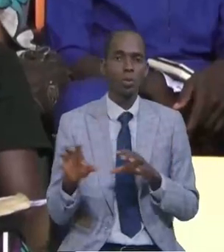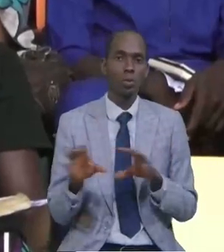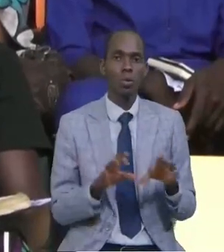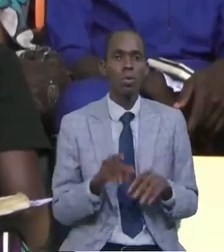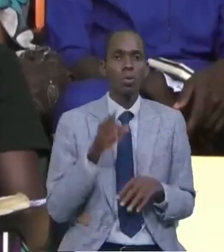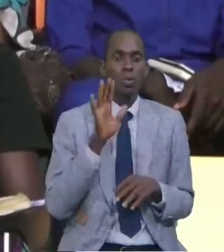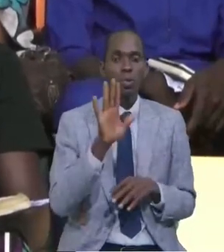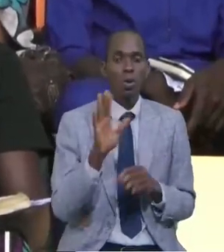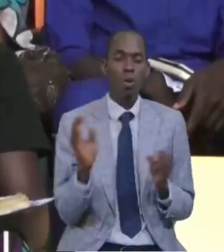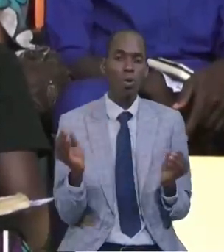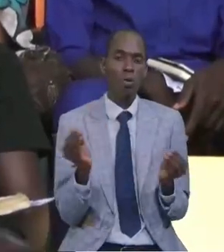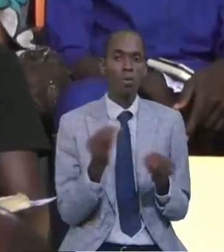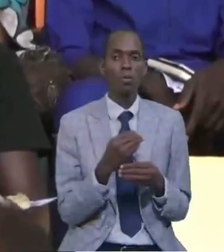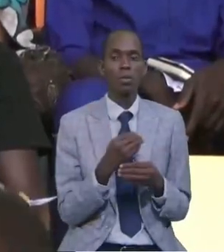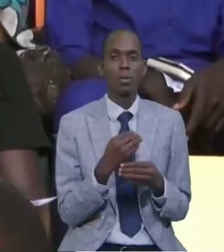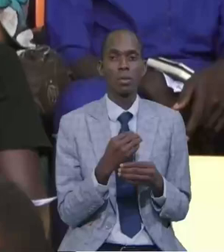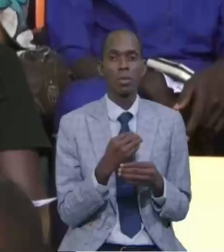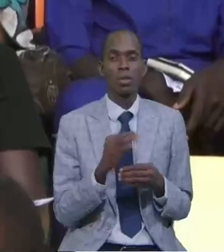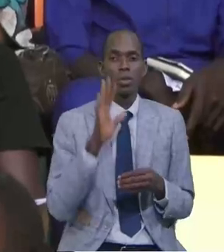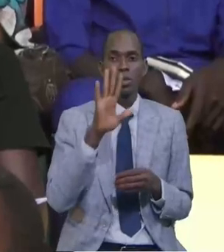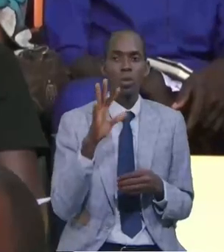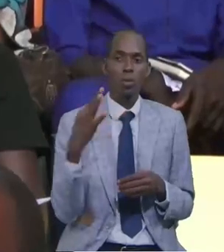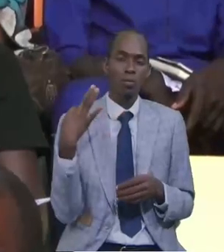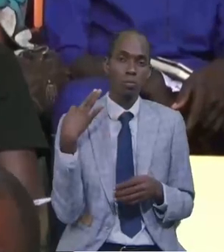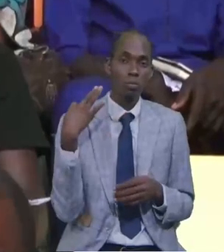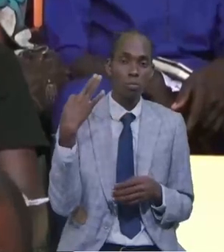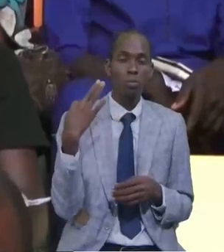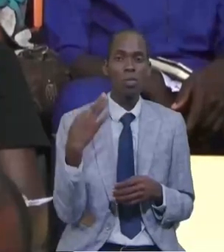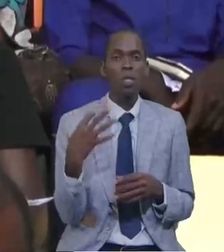arrache la meilleure partie de ta vie. C'est tout ce à quoi tu penses.